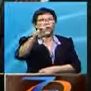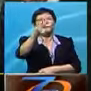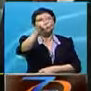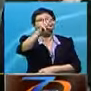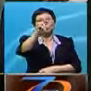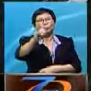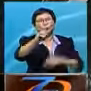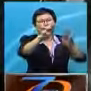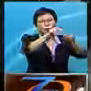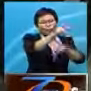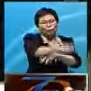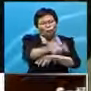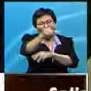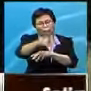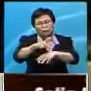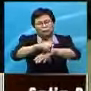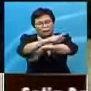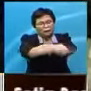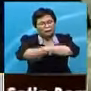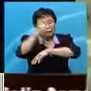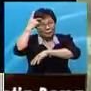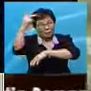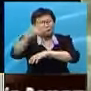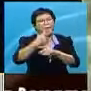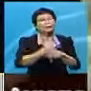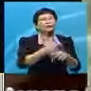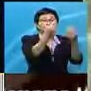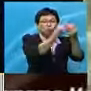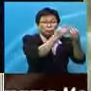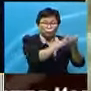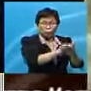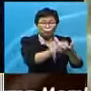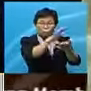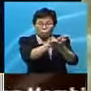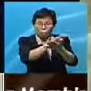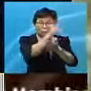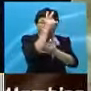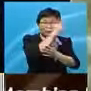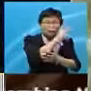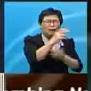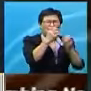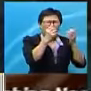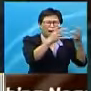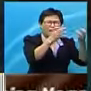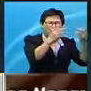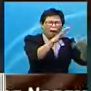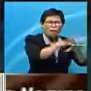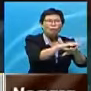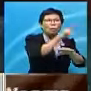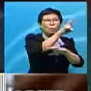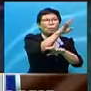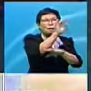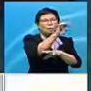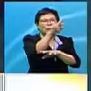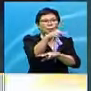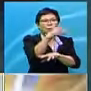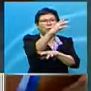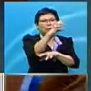30,320 calon mendudukinya di negeri itu. Daripada angka itu, calon sekolah kerajaan paling ramai iaitu